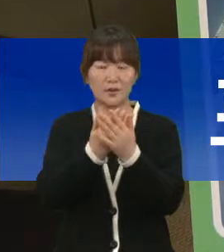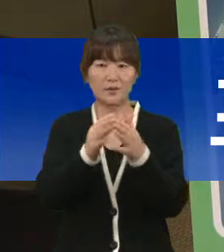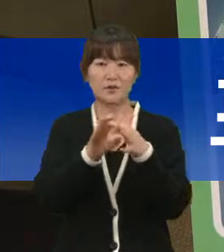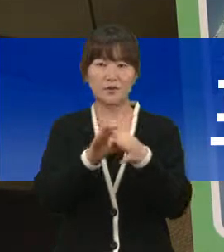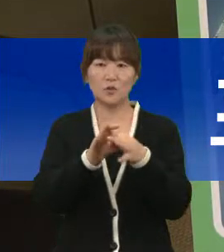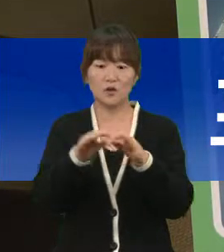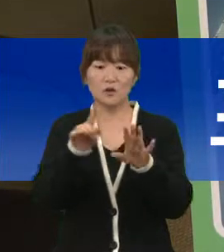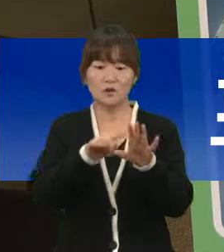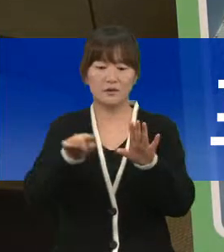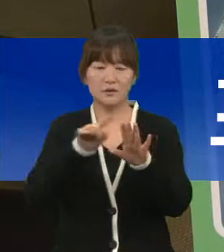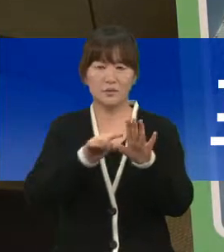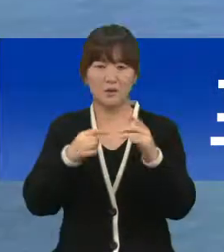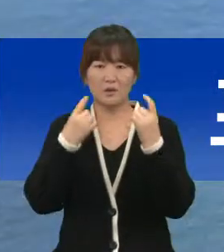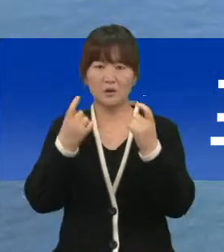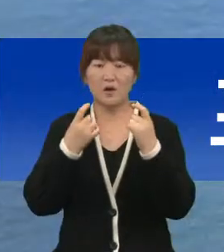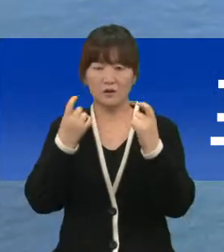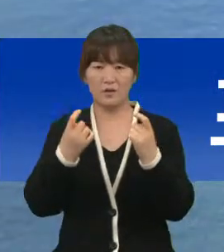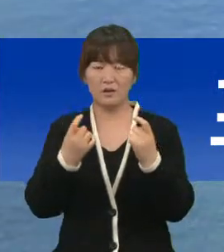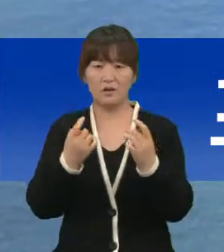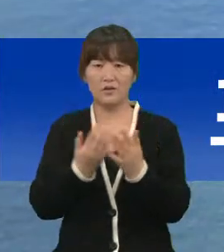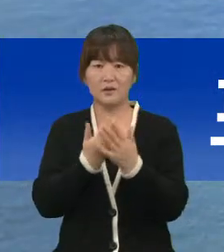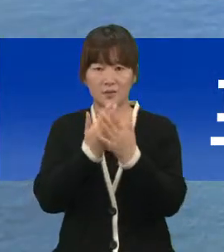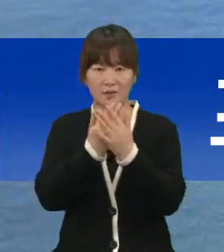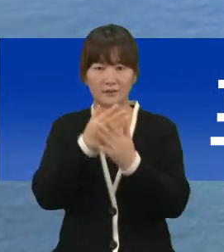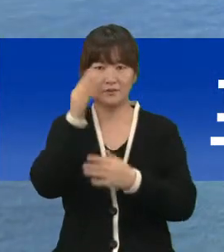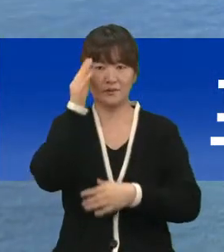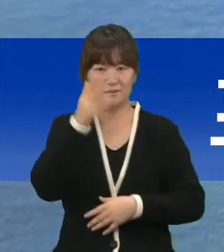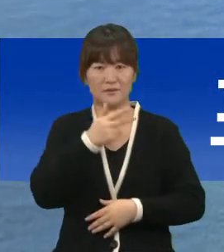0 20,000 관광 특급 개발의 청신호가 켜졌습니다